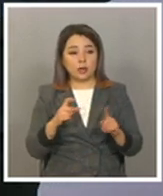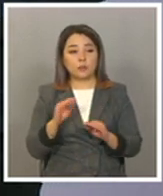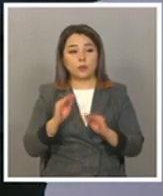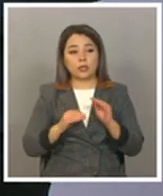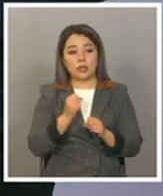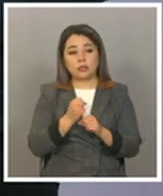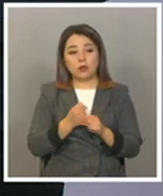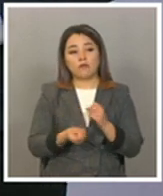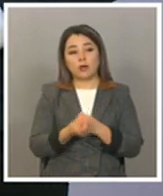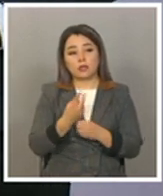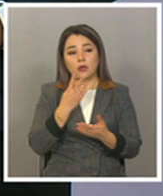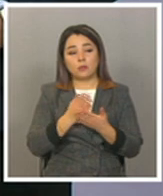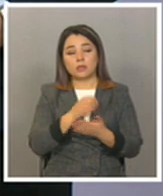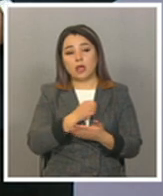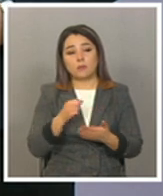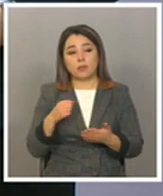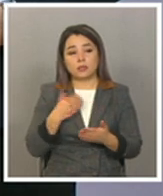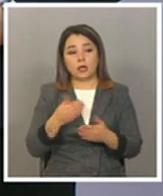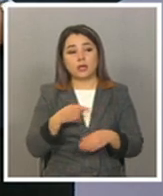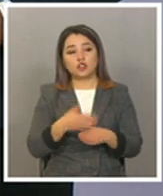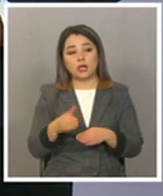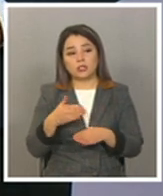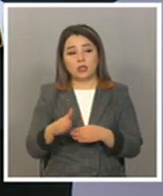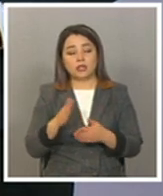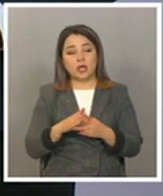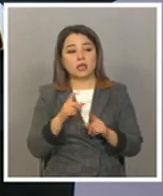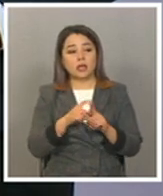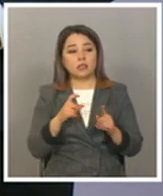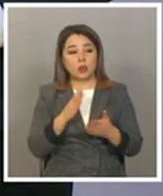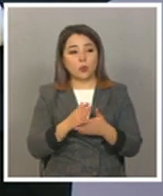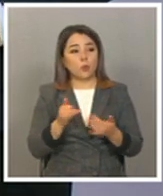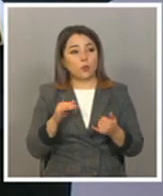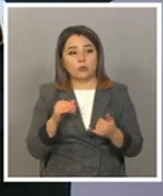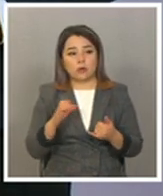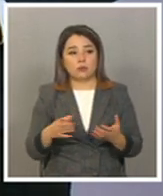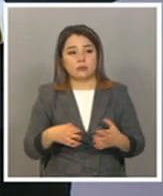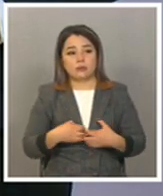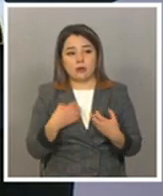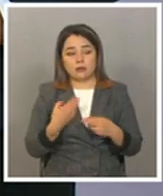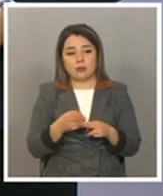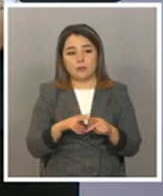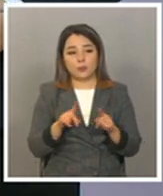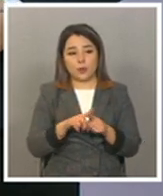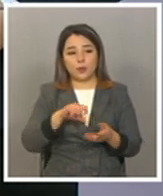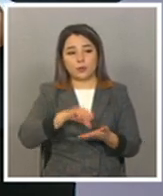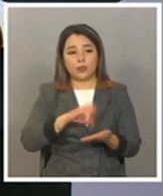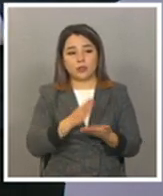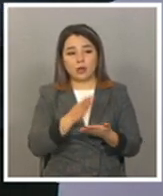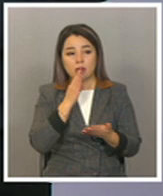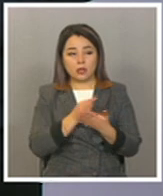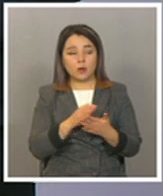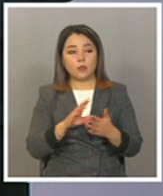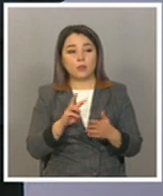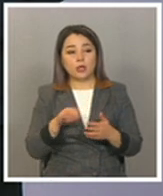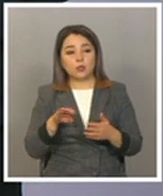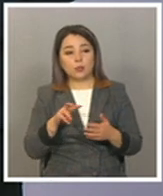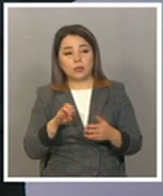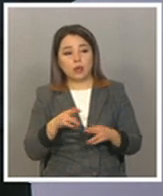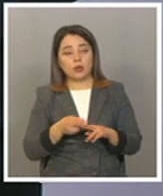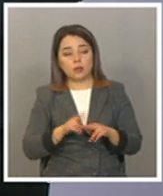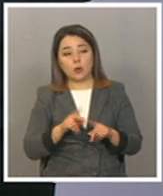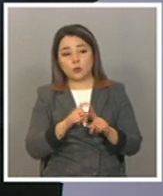есть возникшими из самостоятельных частей речи. Например, ужас – это существительное, от него произошло междометие «ужас».